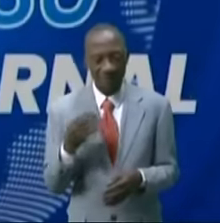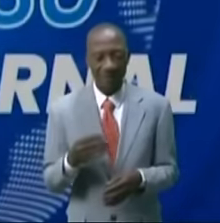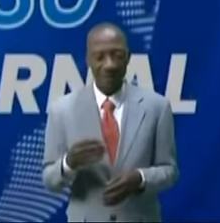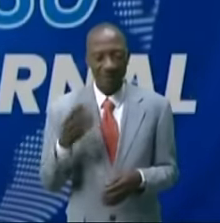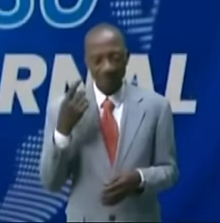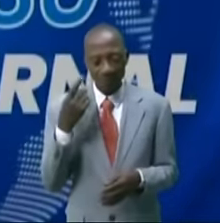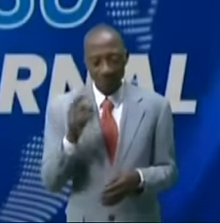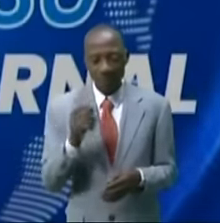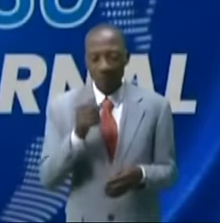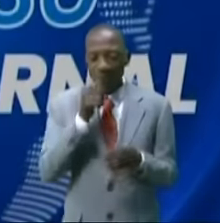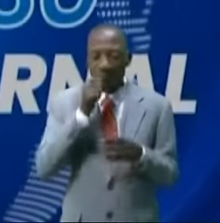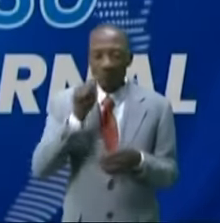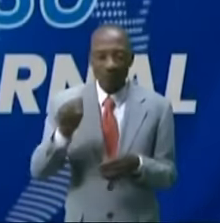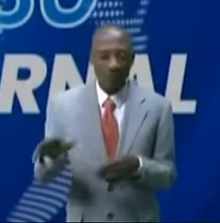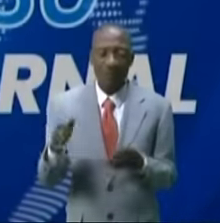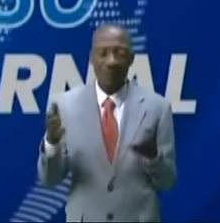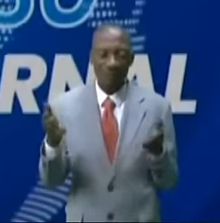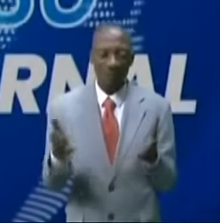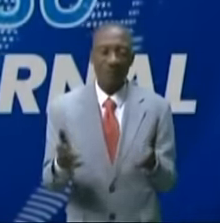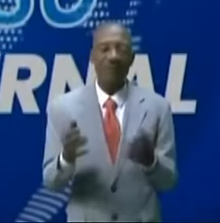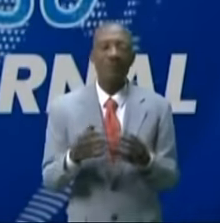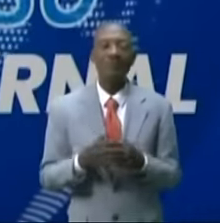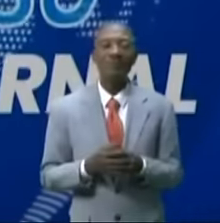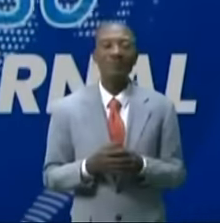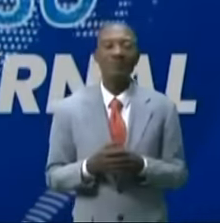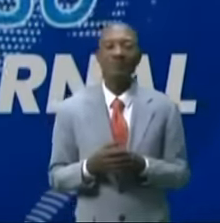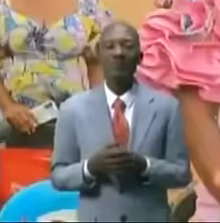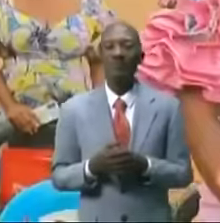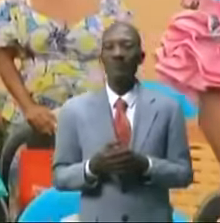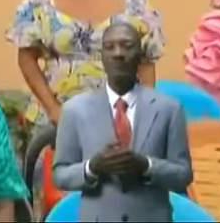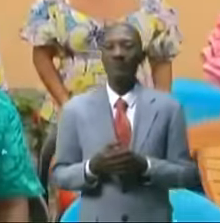de quelques hommes venus assister. Joël Makela.